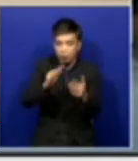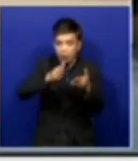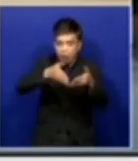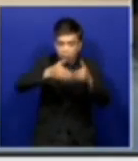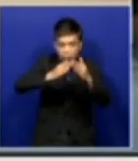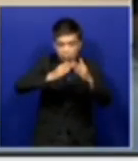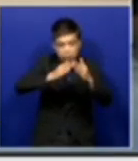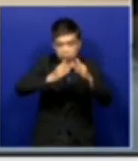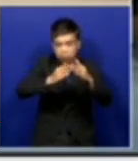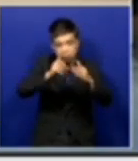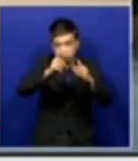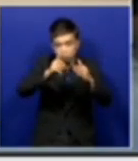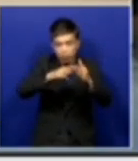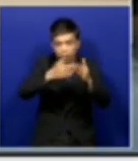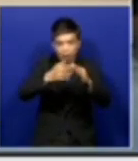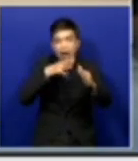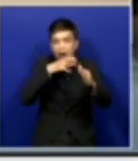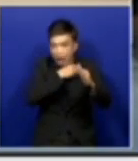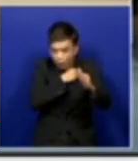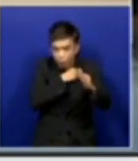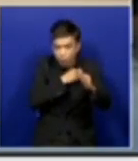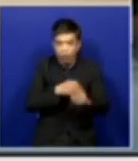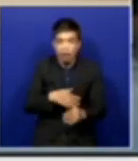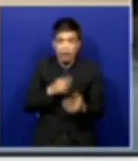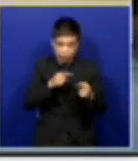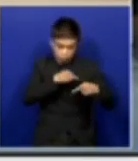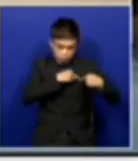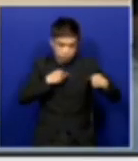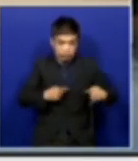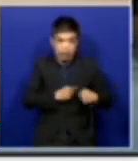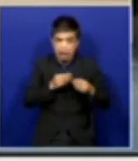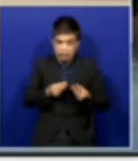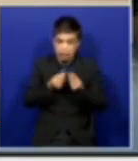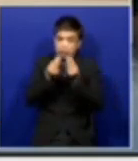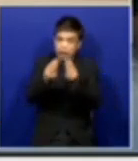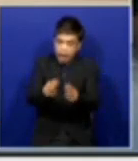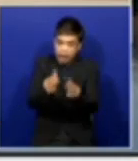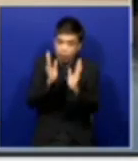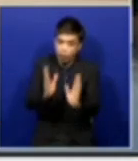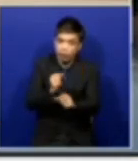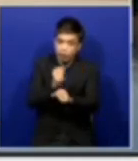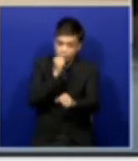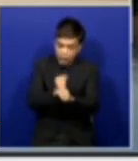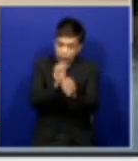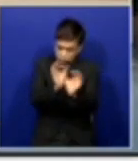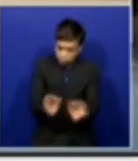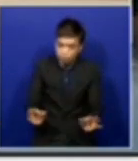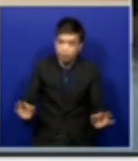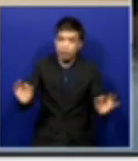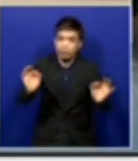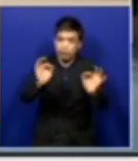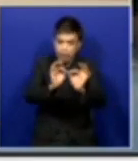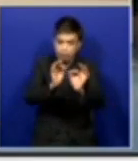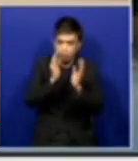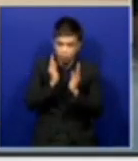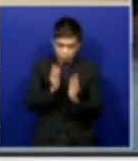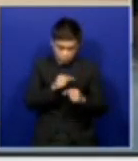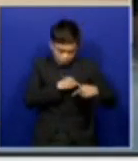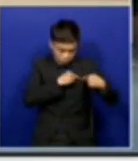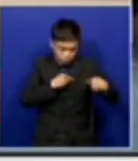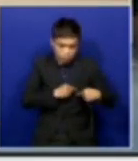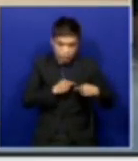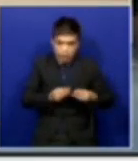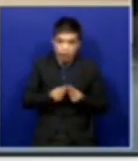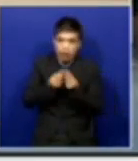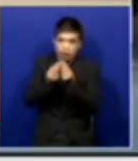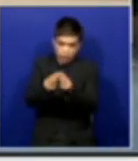ย่นะครับแล้วก็เรื่องขวัญกำลังใจเจ้าที่นะครับอันนี้ก็เป็นสิ่งสำคัญนะครับว่าขวัญกำลังที่สาธารณสุขเนี่ยนะครับเราก็อภิ